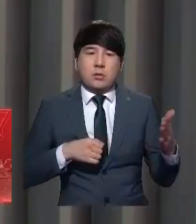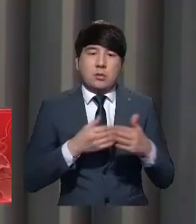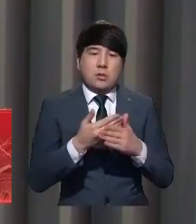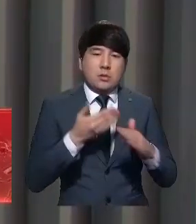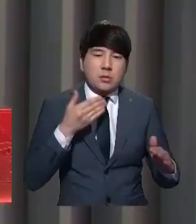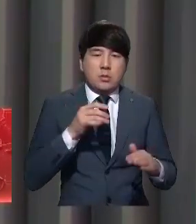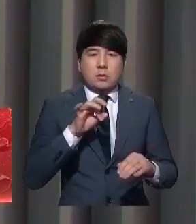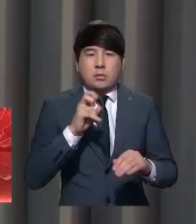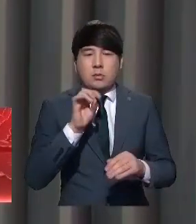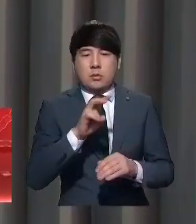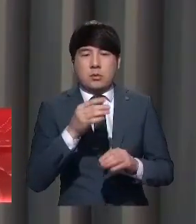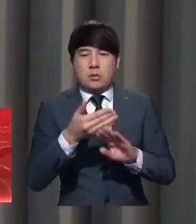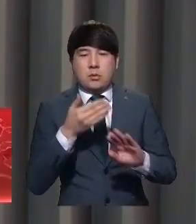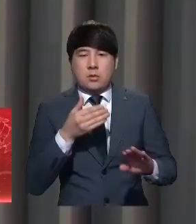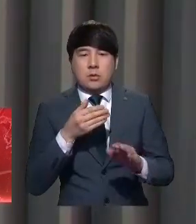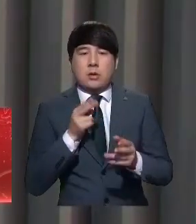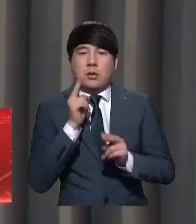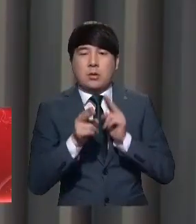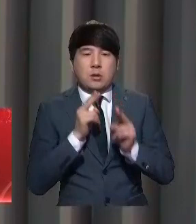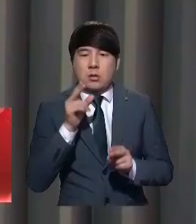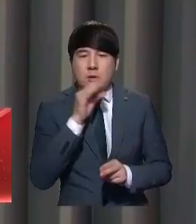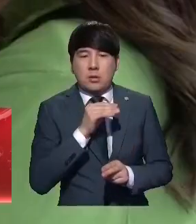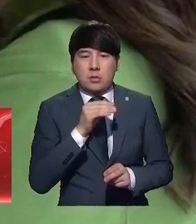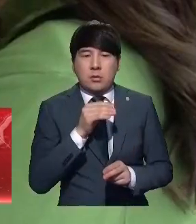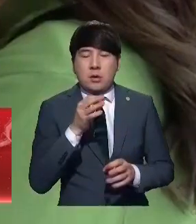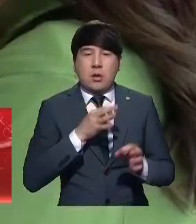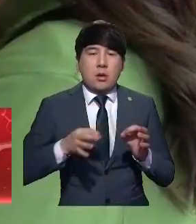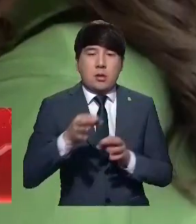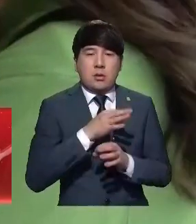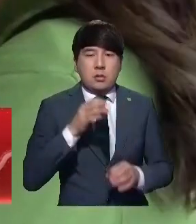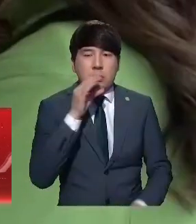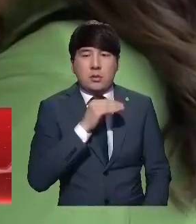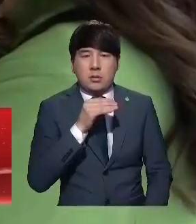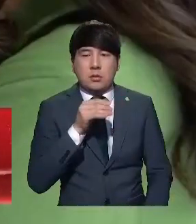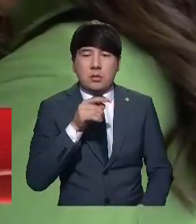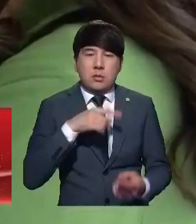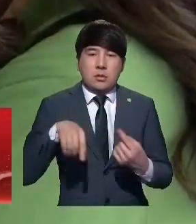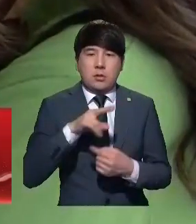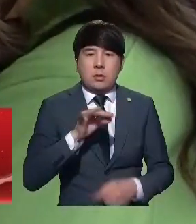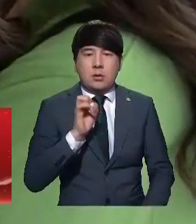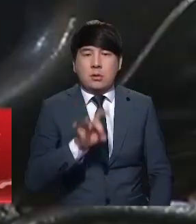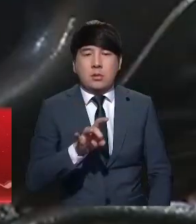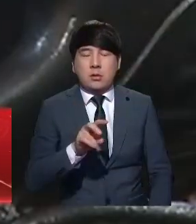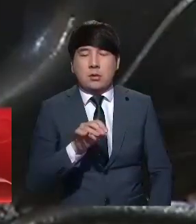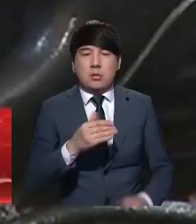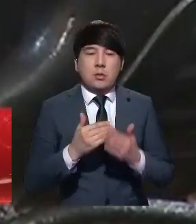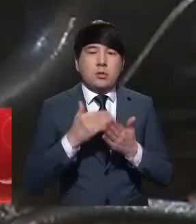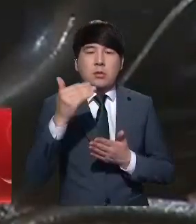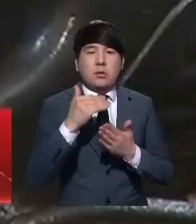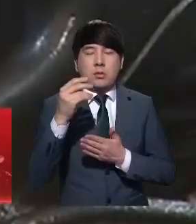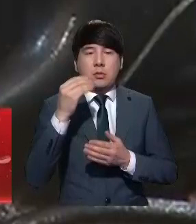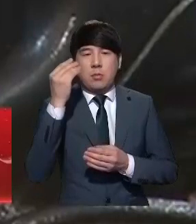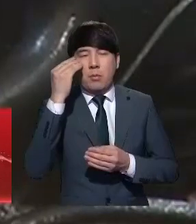в медитативном, они могут подать жалобу там, и вот провести переговоры. И этот диалог, он, с одной стороны, он помогает поднять вот, как бы,